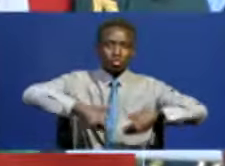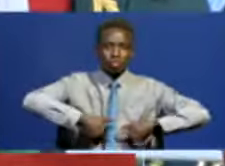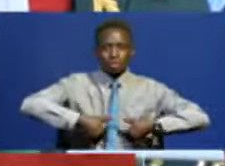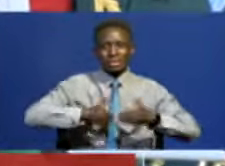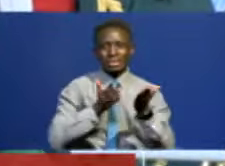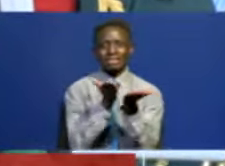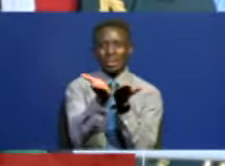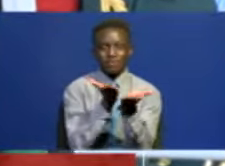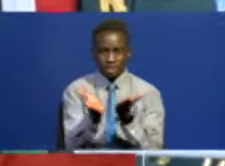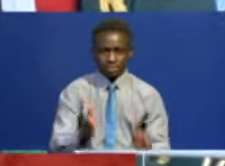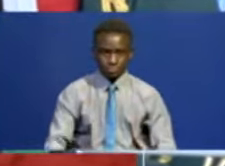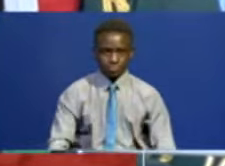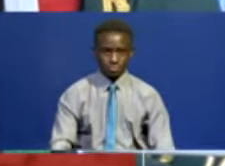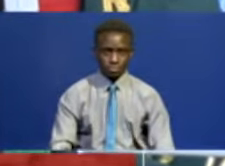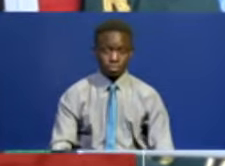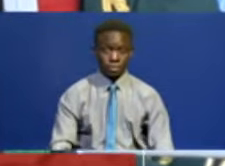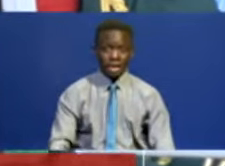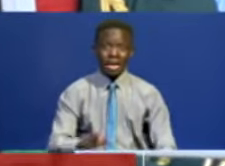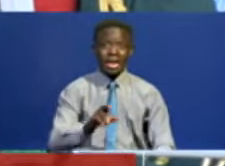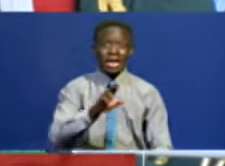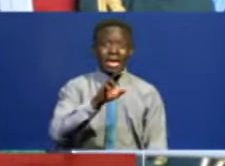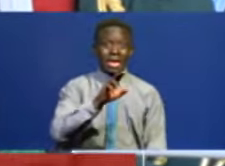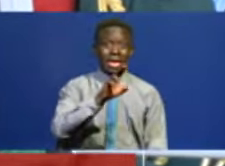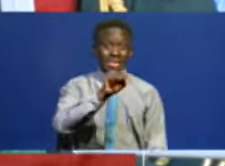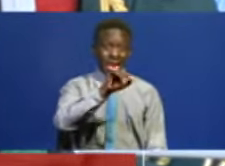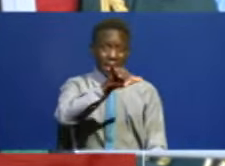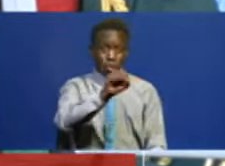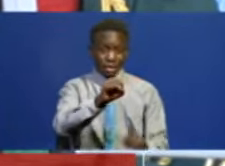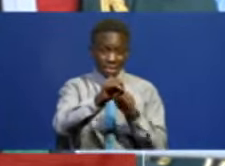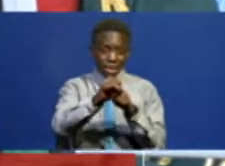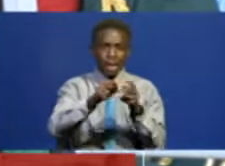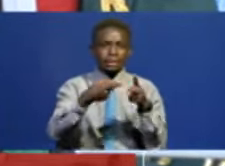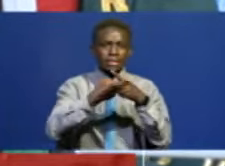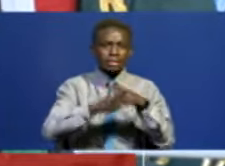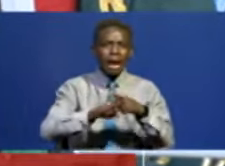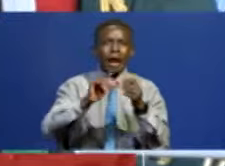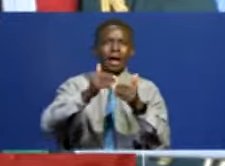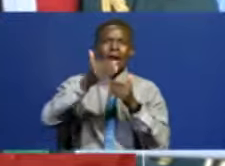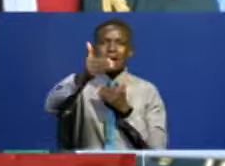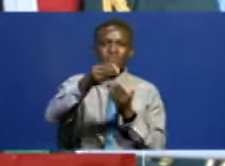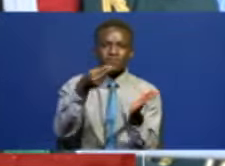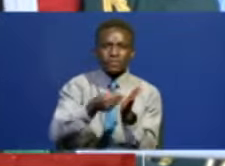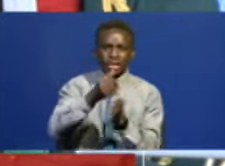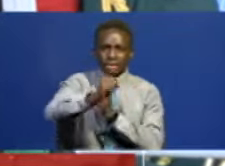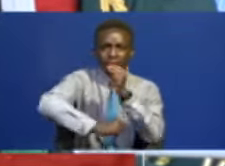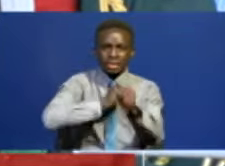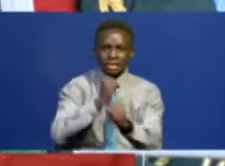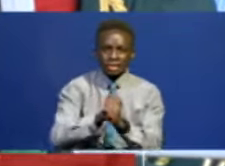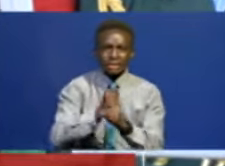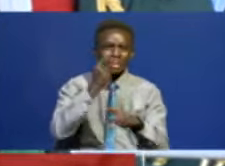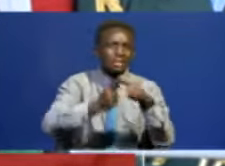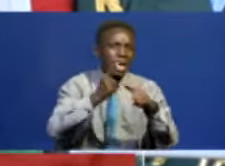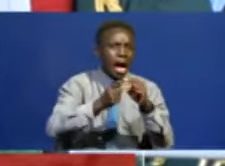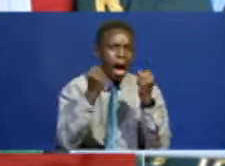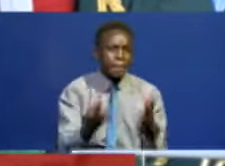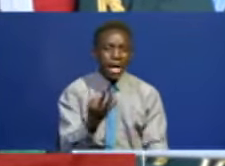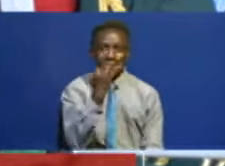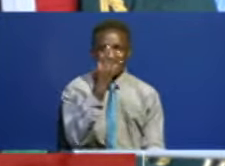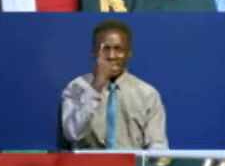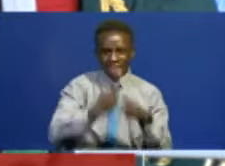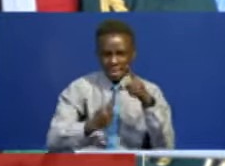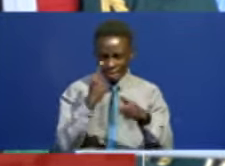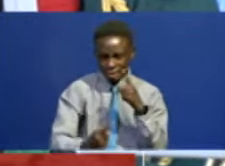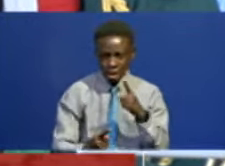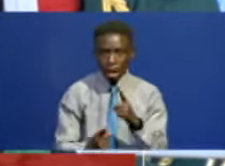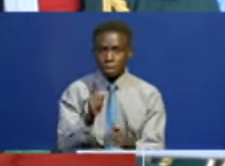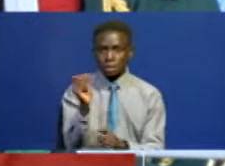Service, beginning the next financial year, for 3 years, their salaries will be increased